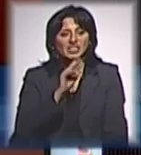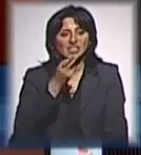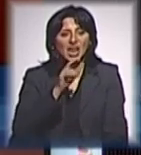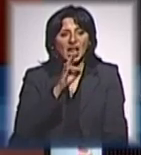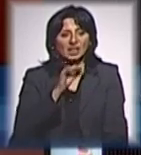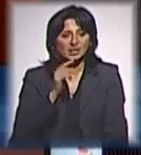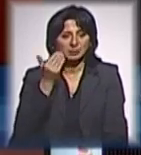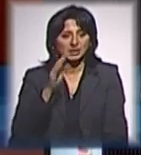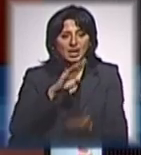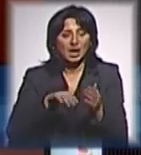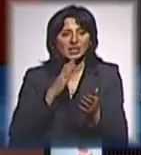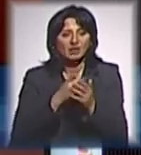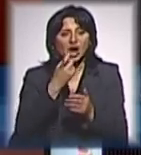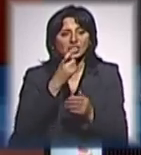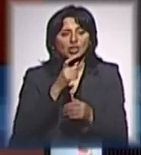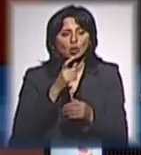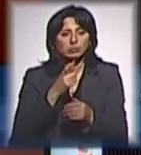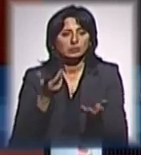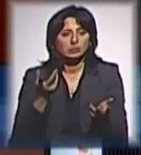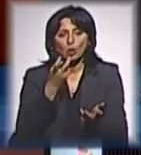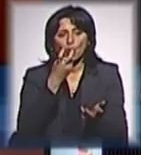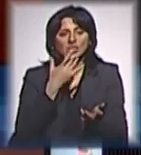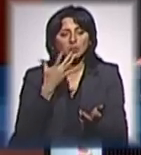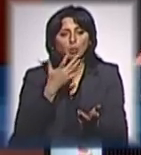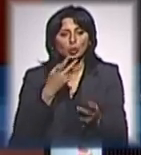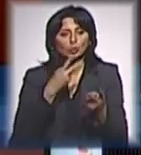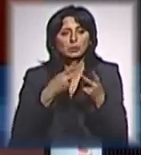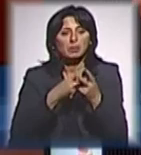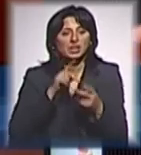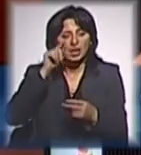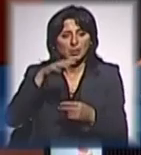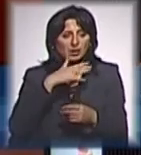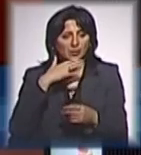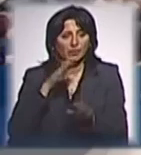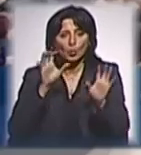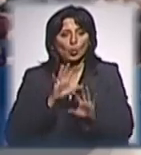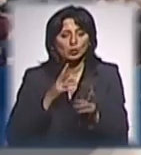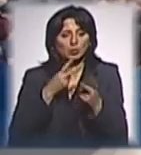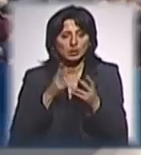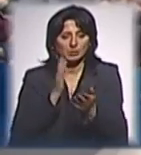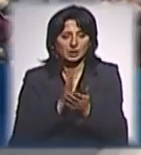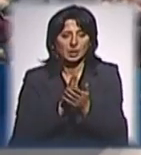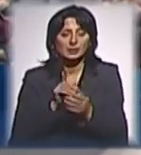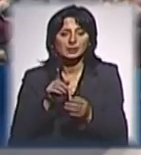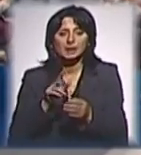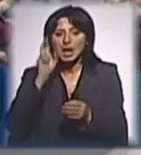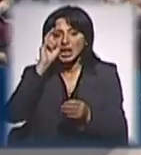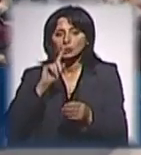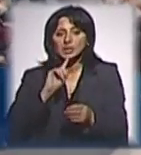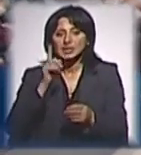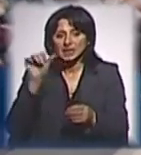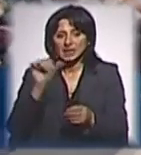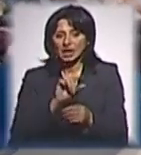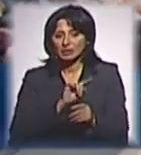და მის გარდა არის ასეულობით, ნუ 200 პოლიტიკური პატიმარი და კიდე უამრავი უკანონო პატიმარი. ხელისუფლებამ